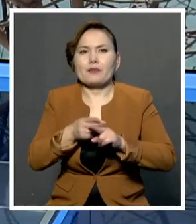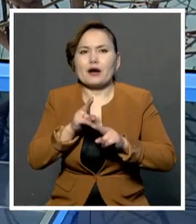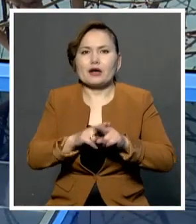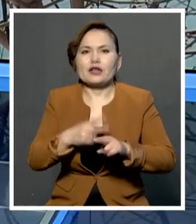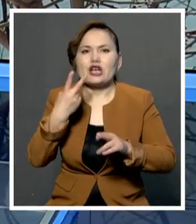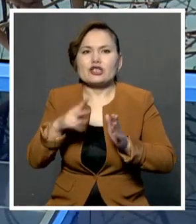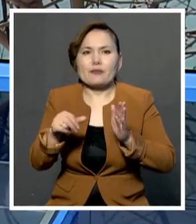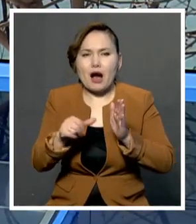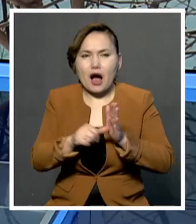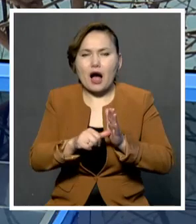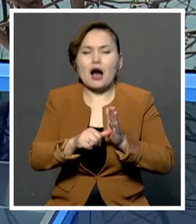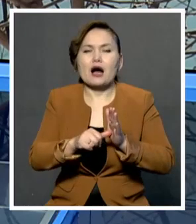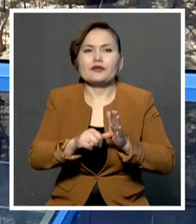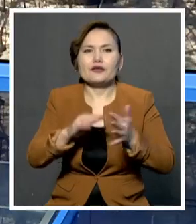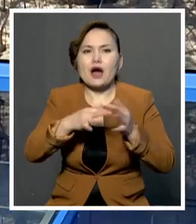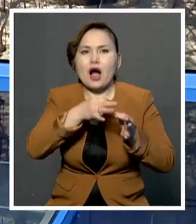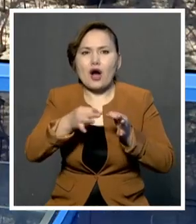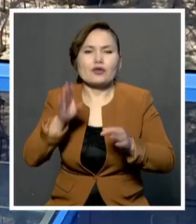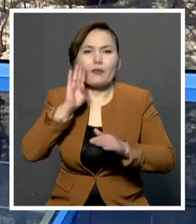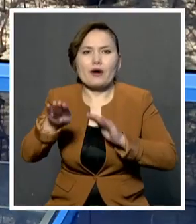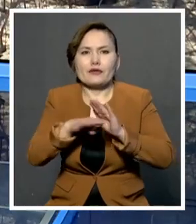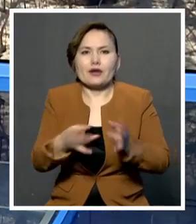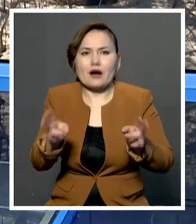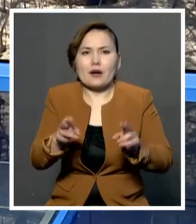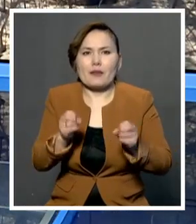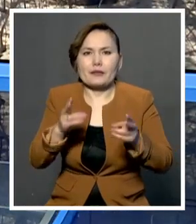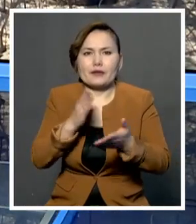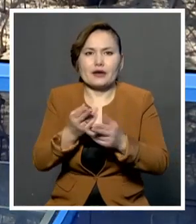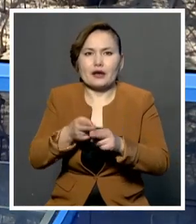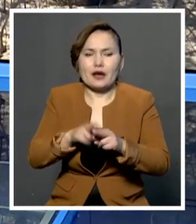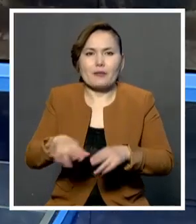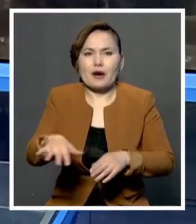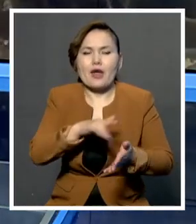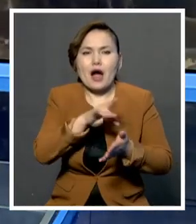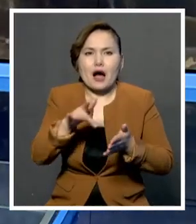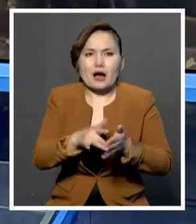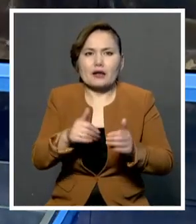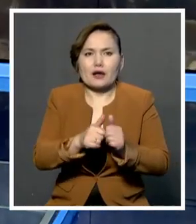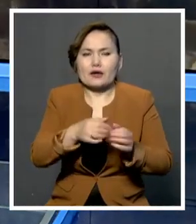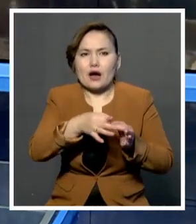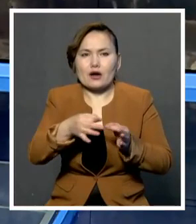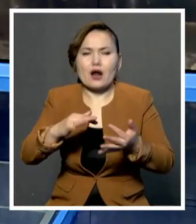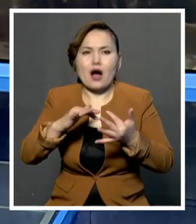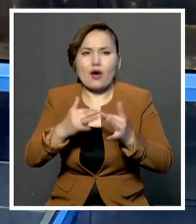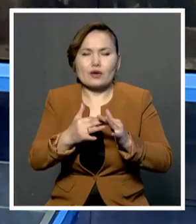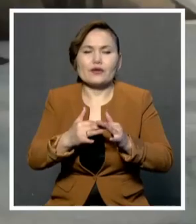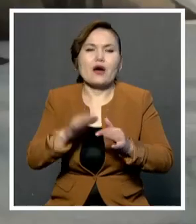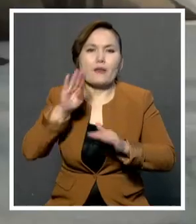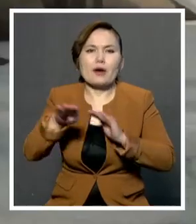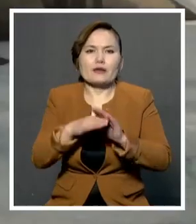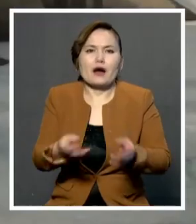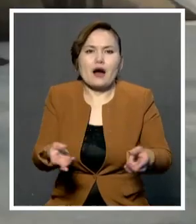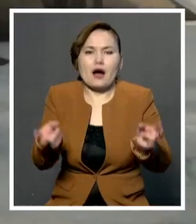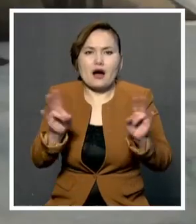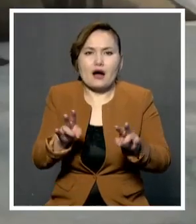су басуы мүмкін. Олардың біразы аса қауіпті аумақта тұр. Дені қала іргесіндегі ауылдар мен саяжайлар. Онда 40-нан астам адам тұрып жатыр.